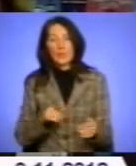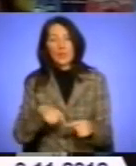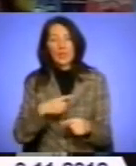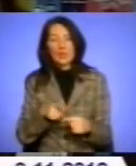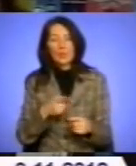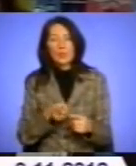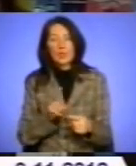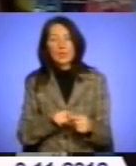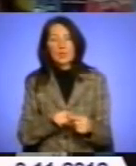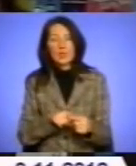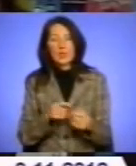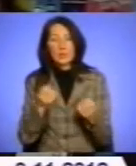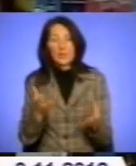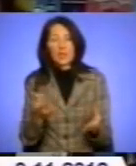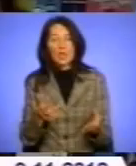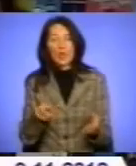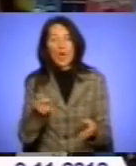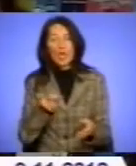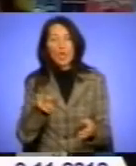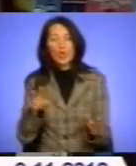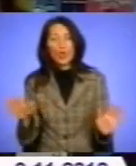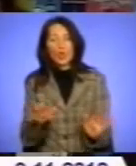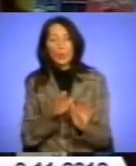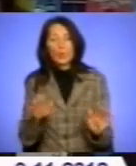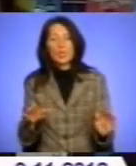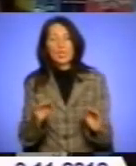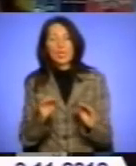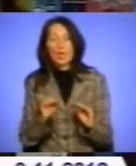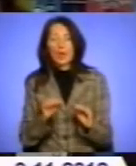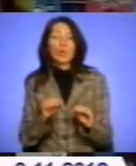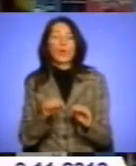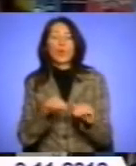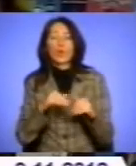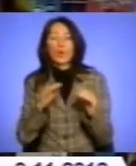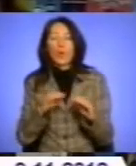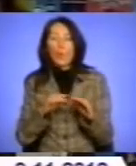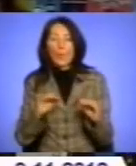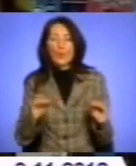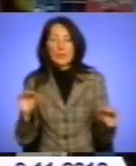Наступне – це у нас, звичайно, літературно-музичні композиції. Дуже часто ми проводимо